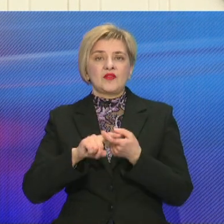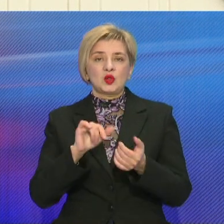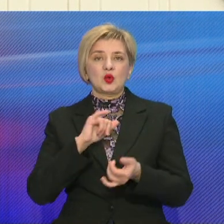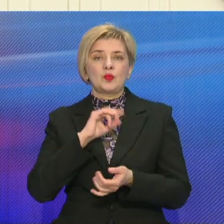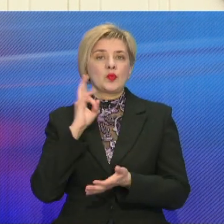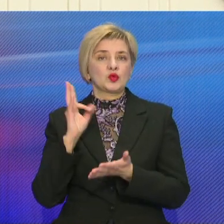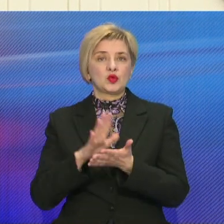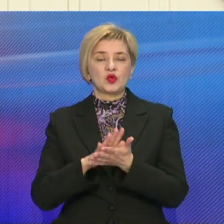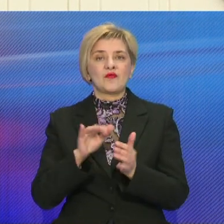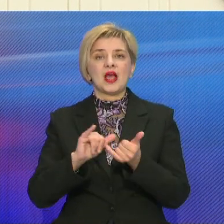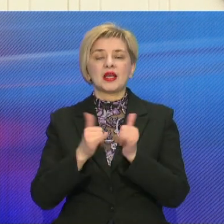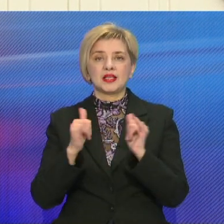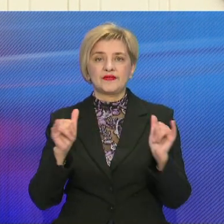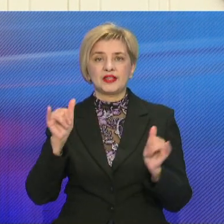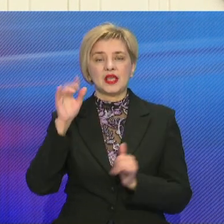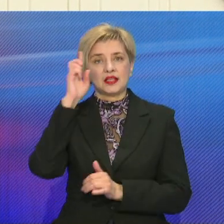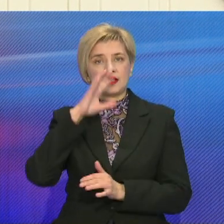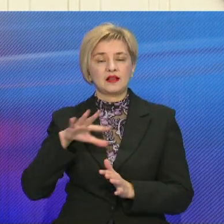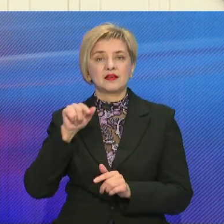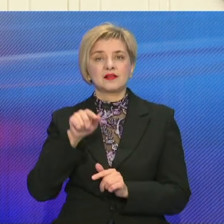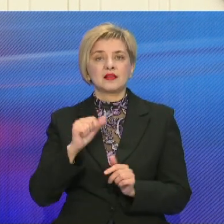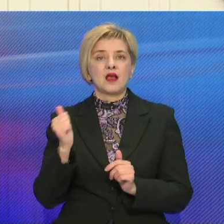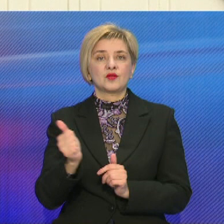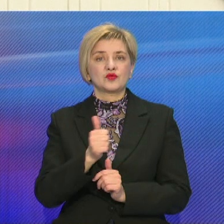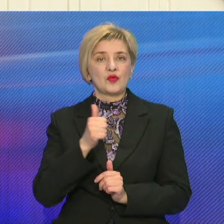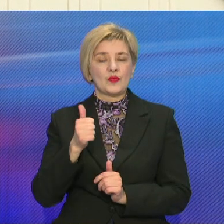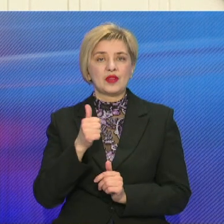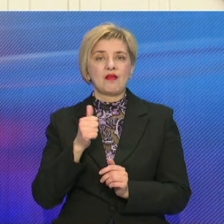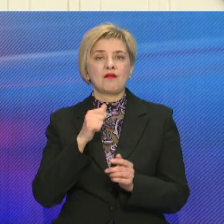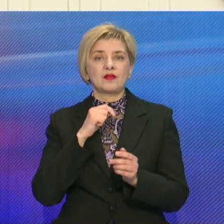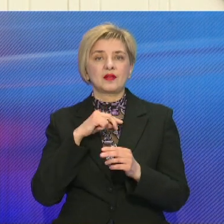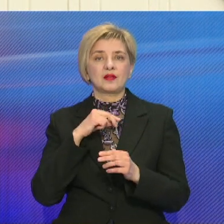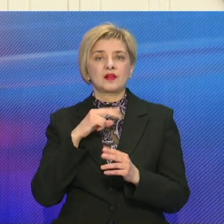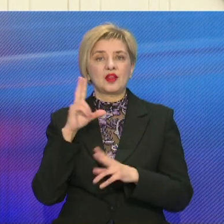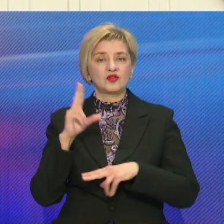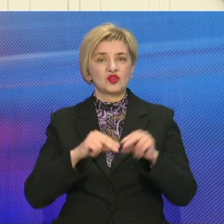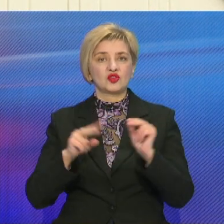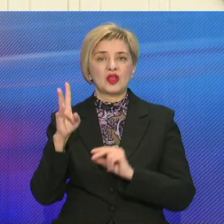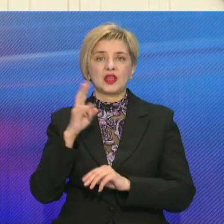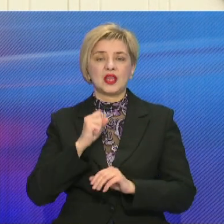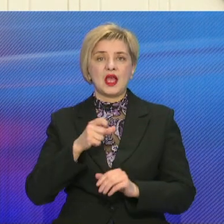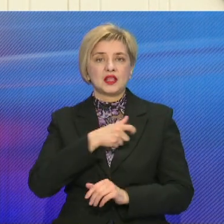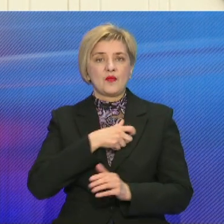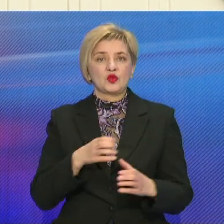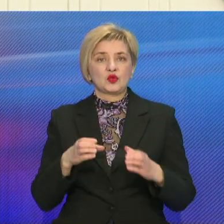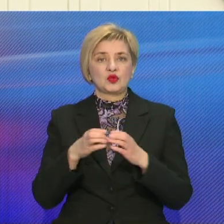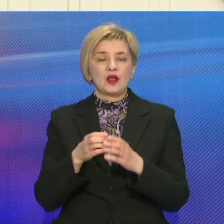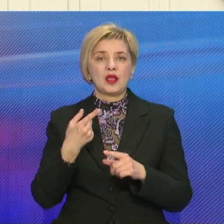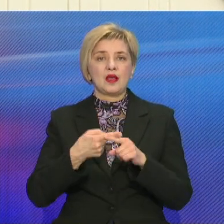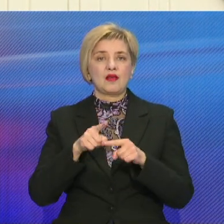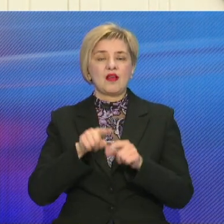страны. Здесь особую надежду мы, конечно, возлагаем на депутатский корпус. Это